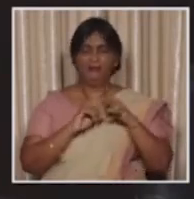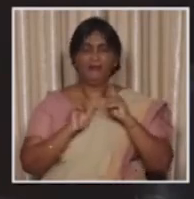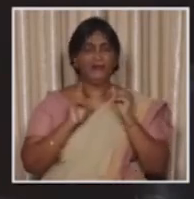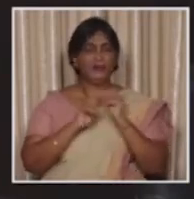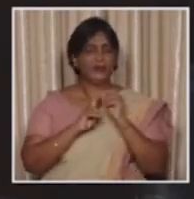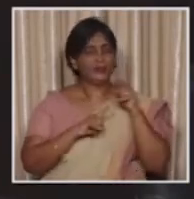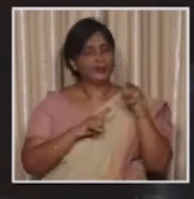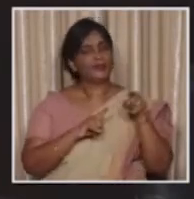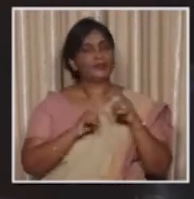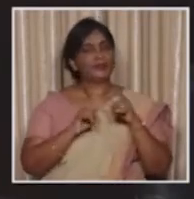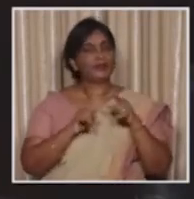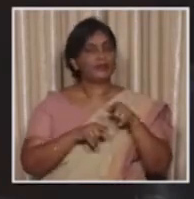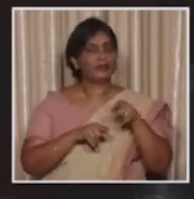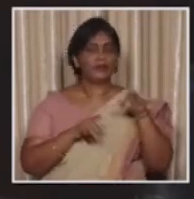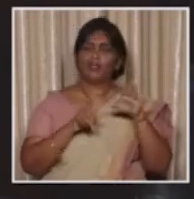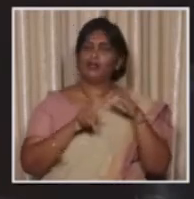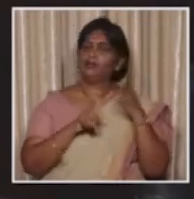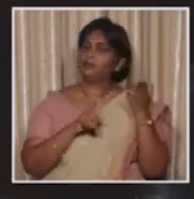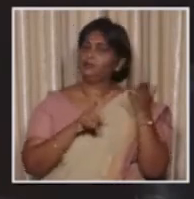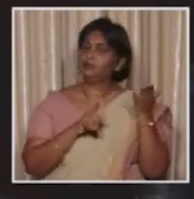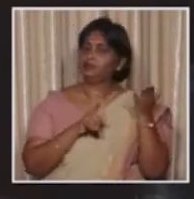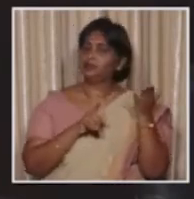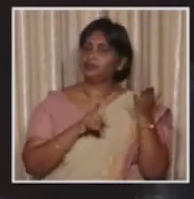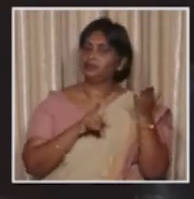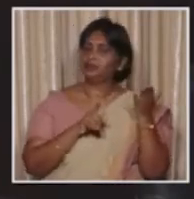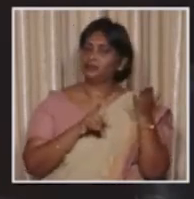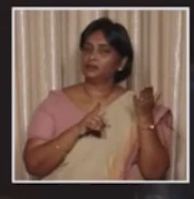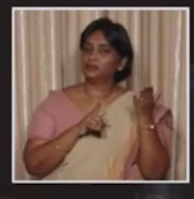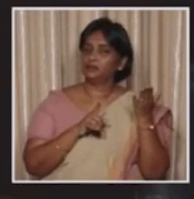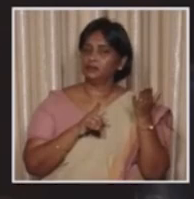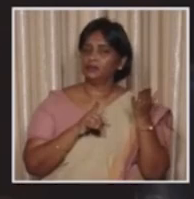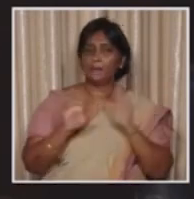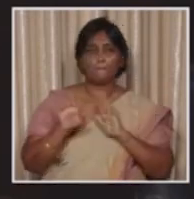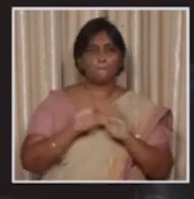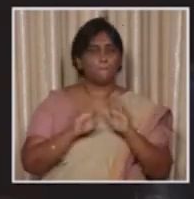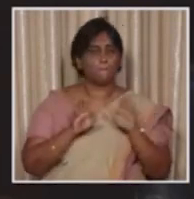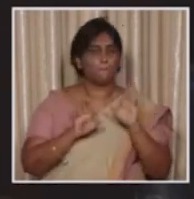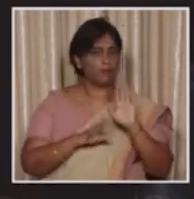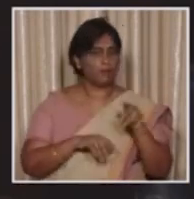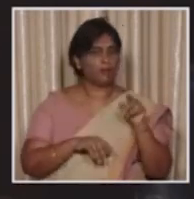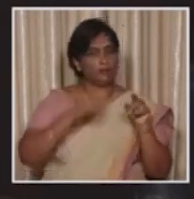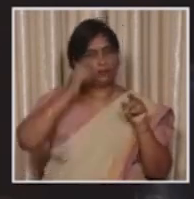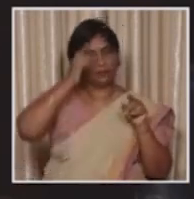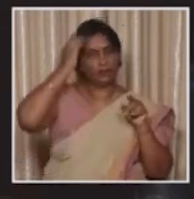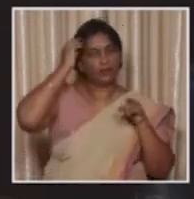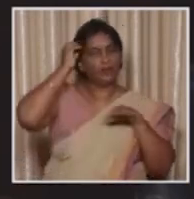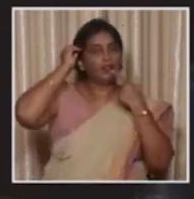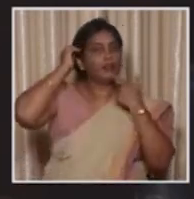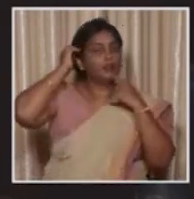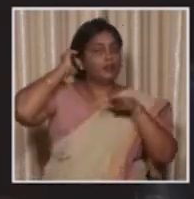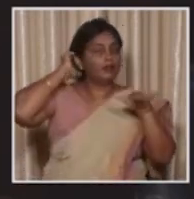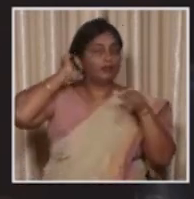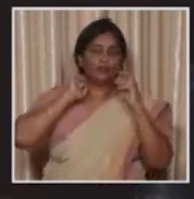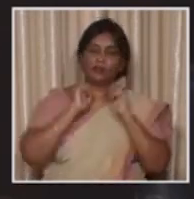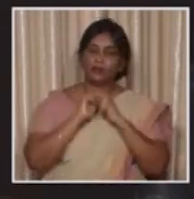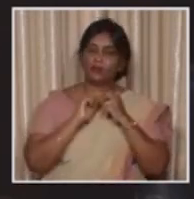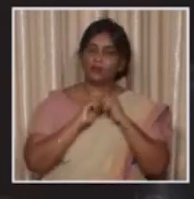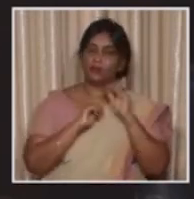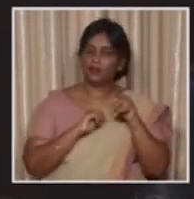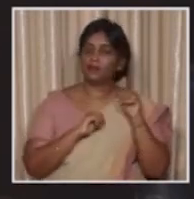தெம்ரோ என்ற நிறுவனம் பரிபாலனம் நிர்வாகம் செய்யக்கூடிய அந்த தோட்டத்திலே நிகழ்ந்திருக்கிறது. அதிலே